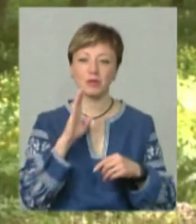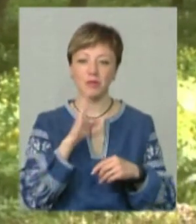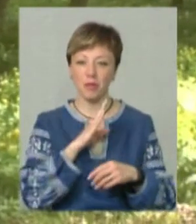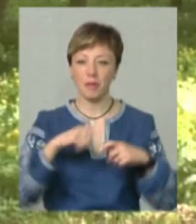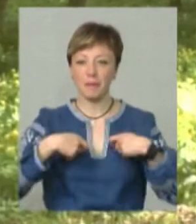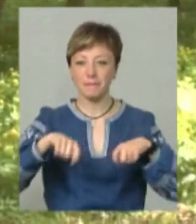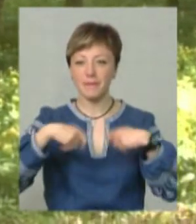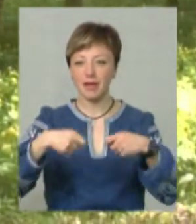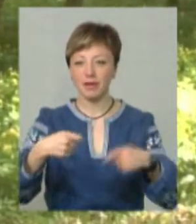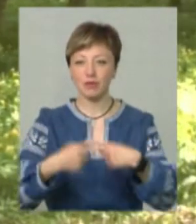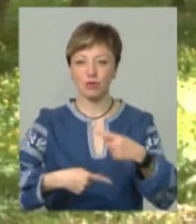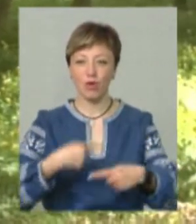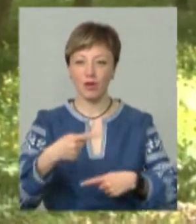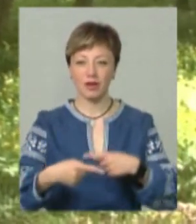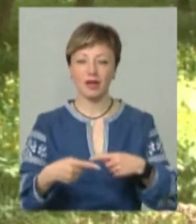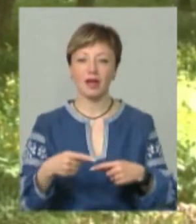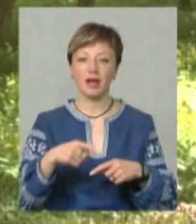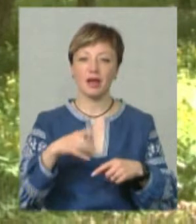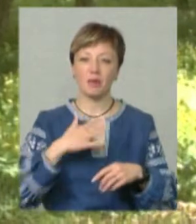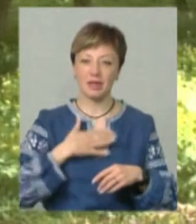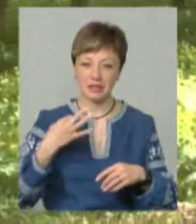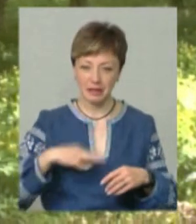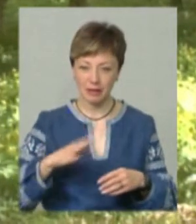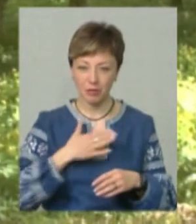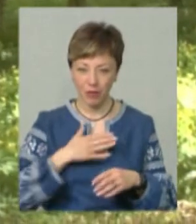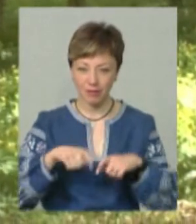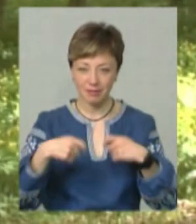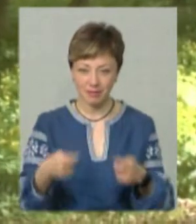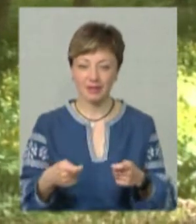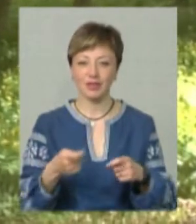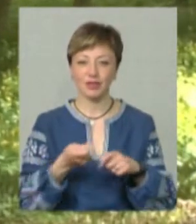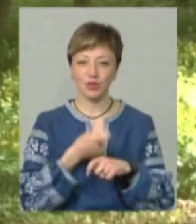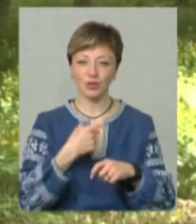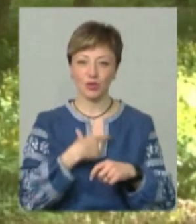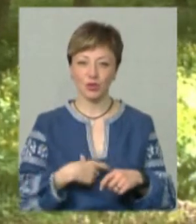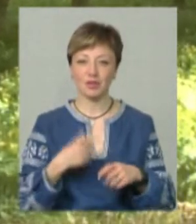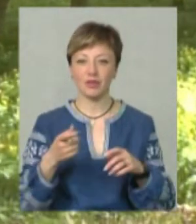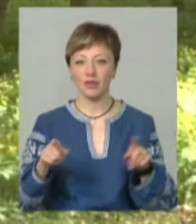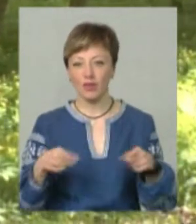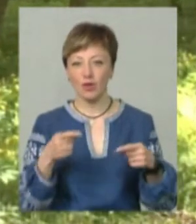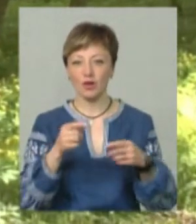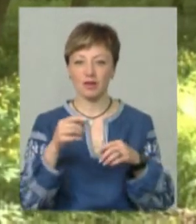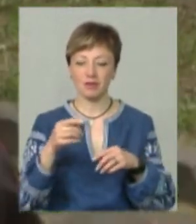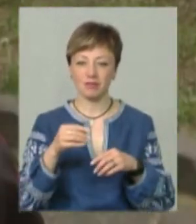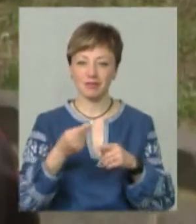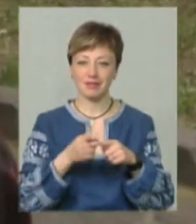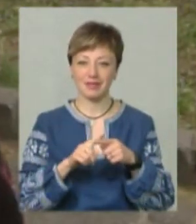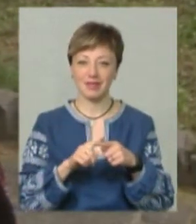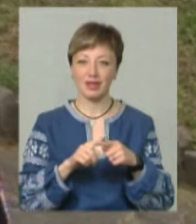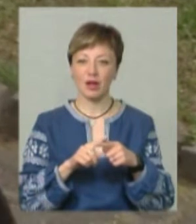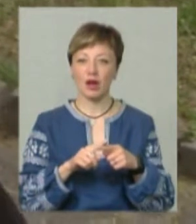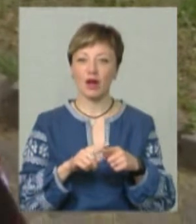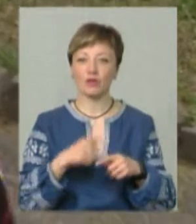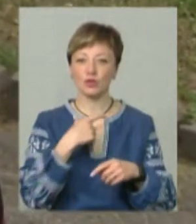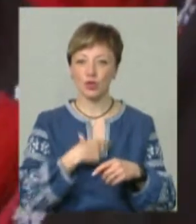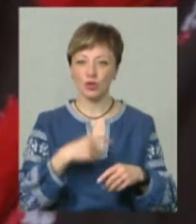потім передавалися з покоління в покоління. Тобто і мій син має мою вишиту сорочку, просто вишиванка відпорювалася, пришивалася йому на сорочку. У вишитій сорочці